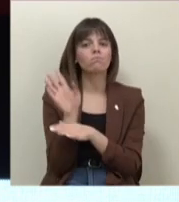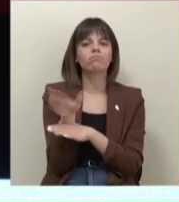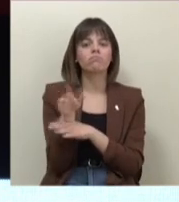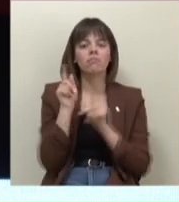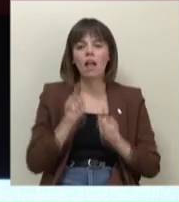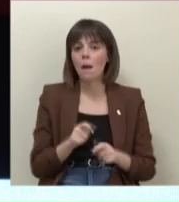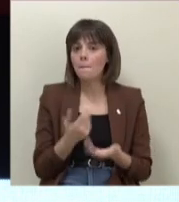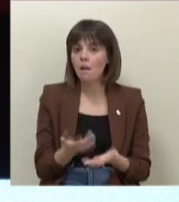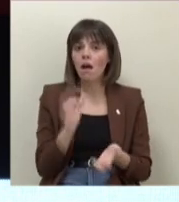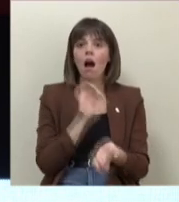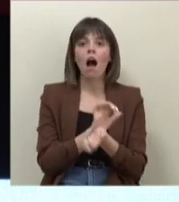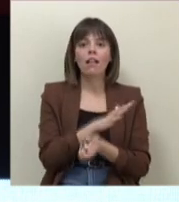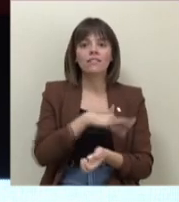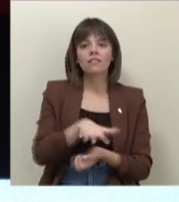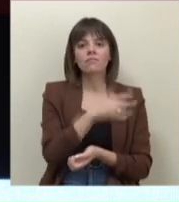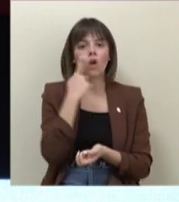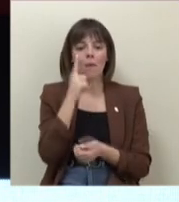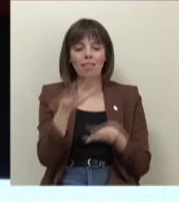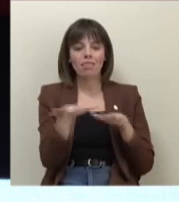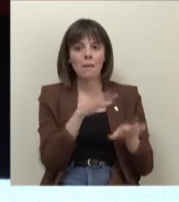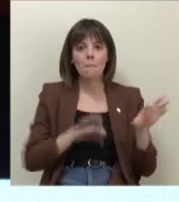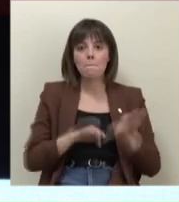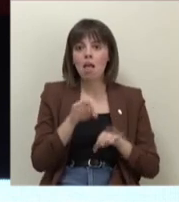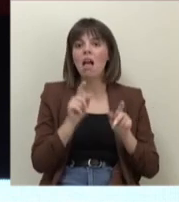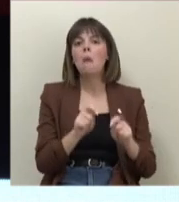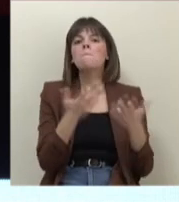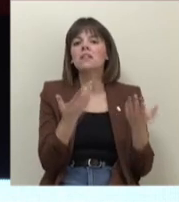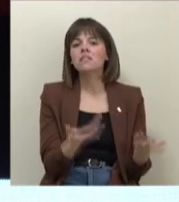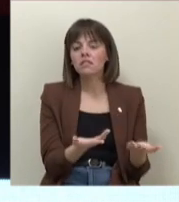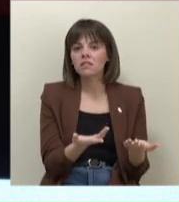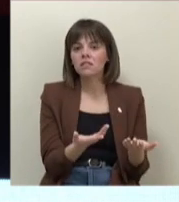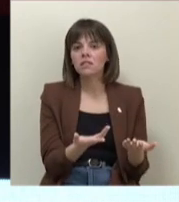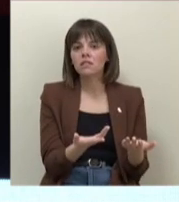asmaz. Ailesine herhangi bir deprem planlaması yapmaz.